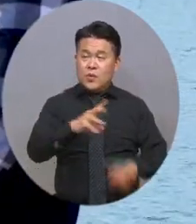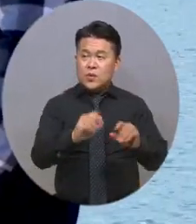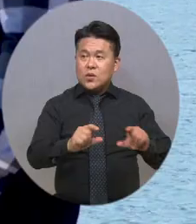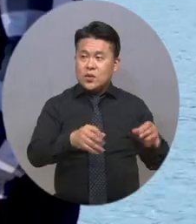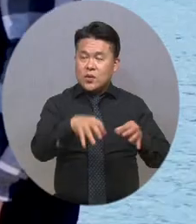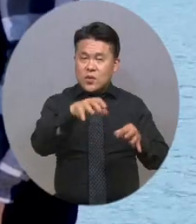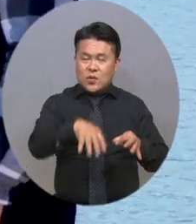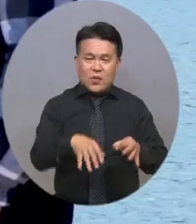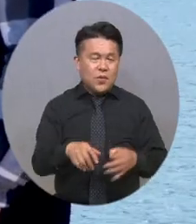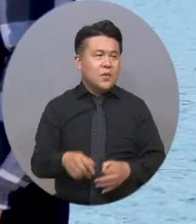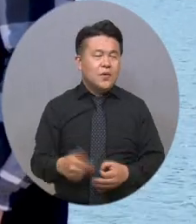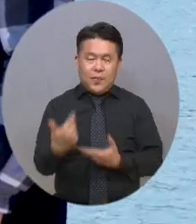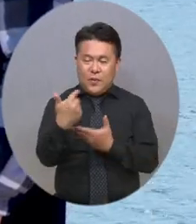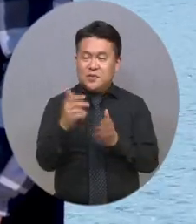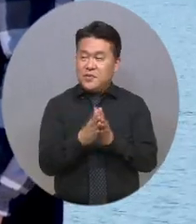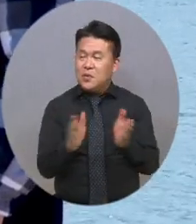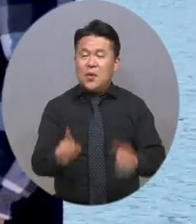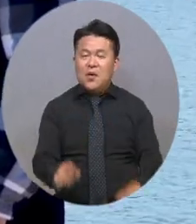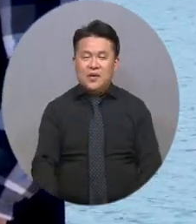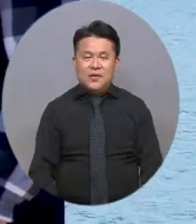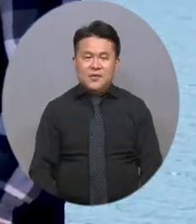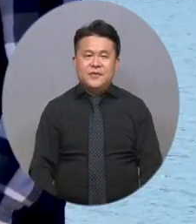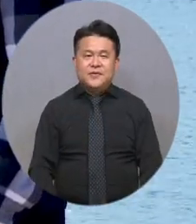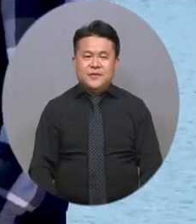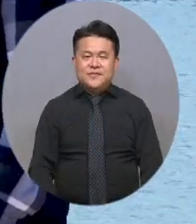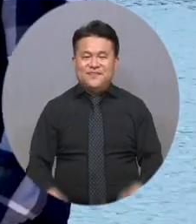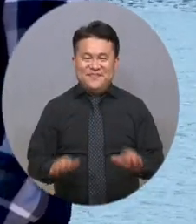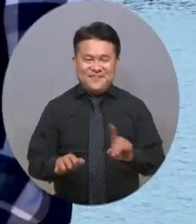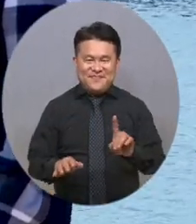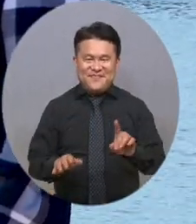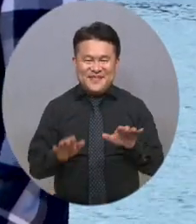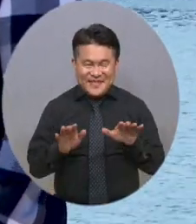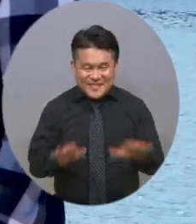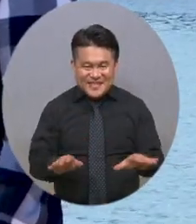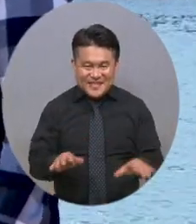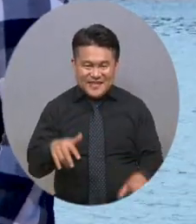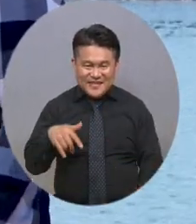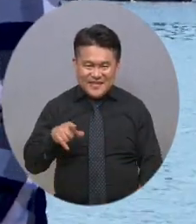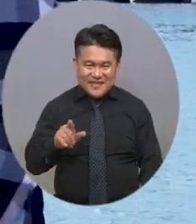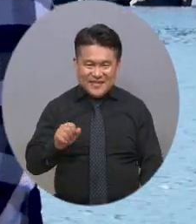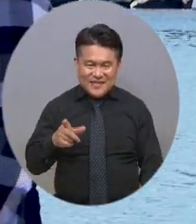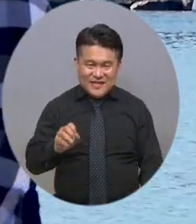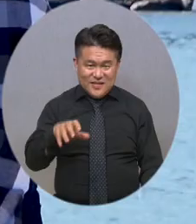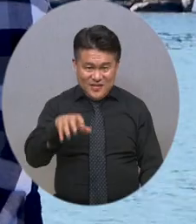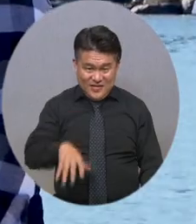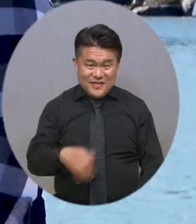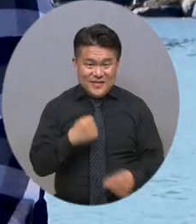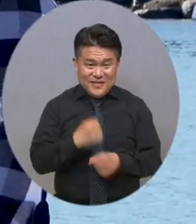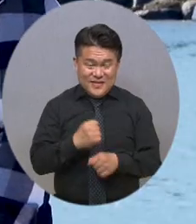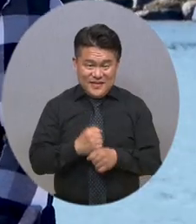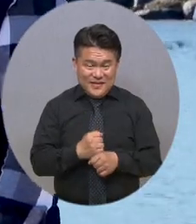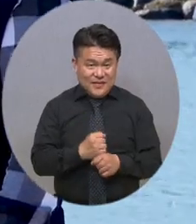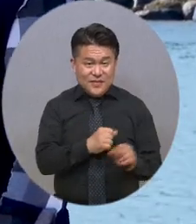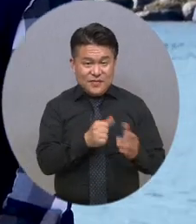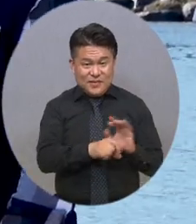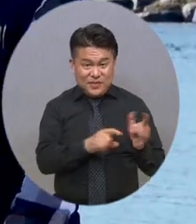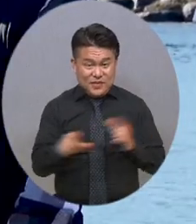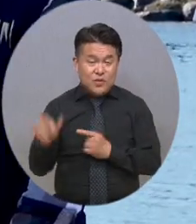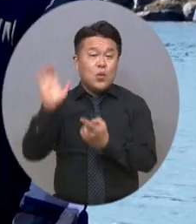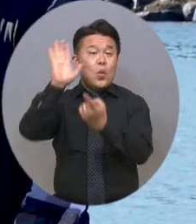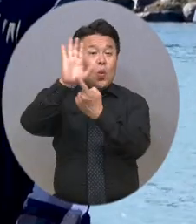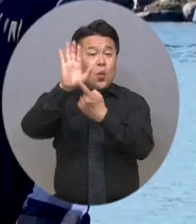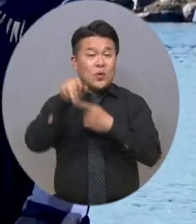우리가 이렇게 자리를 잡았을까? 팀장님. 아 그래요? 오늘은 네. 우리가 이게 장흥군에서 생산된 농수특산물